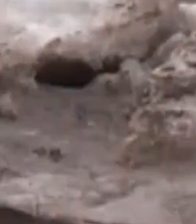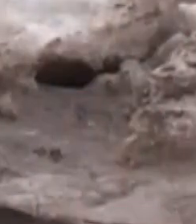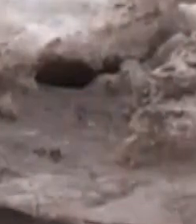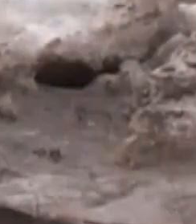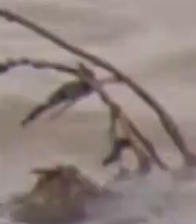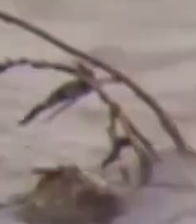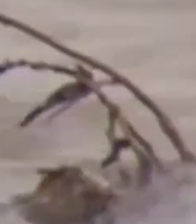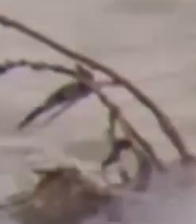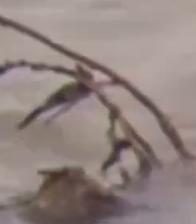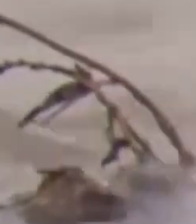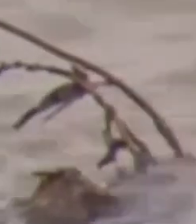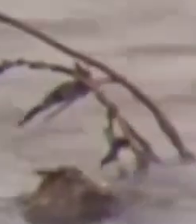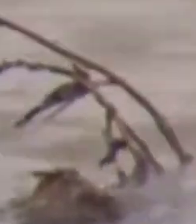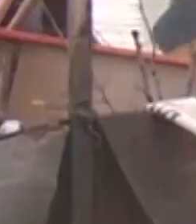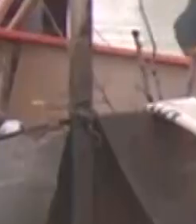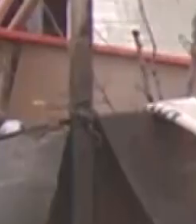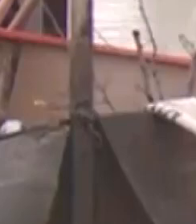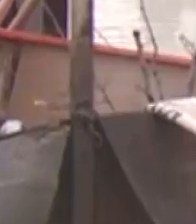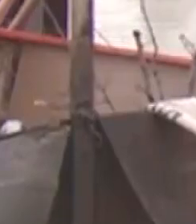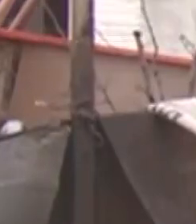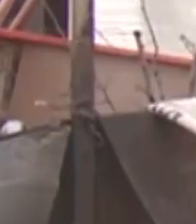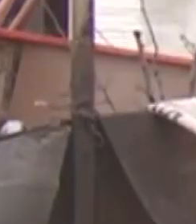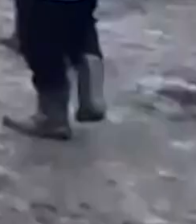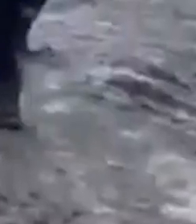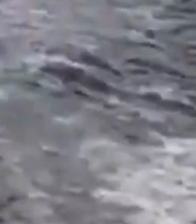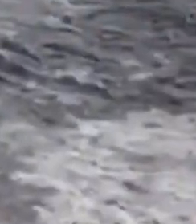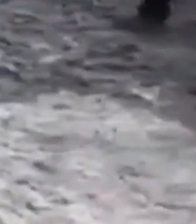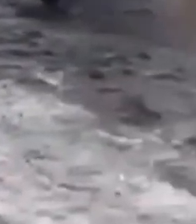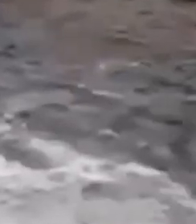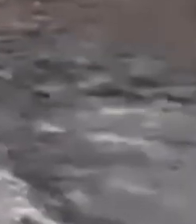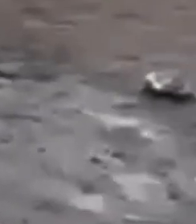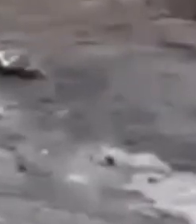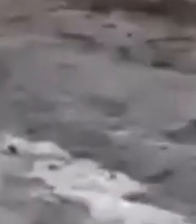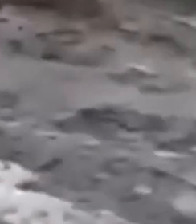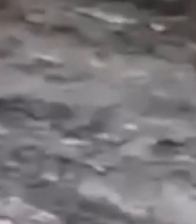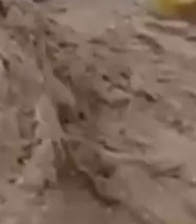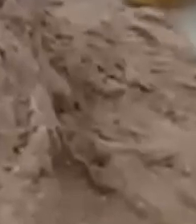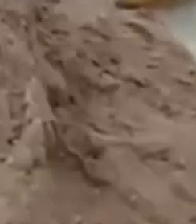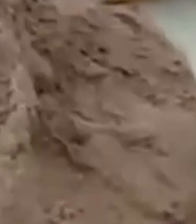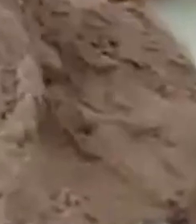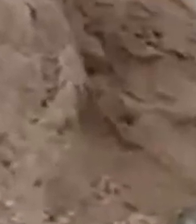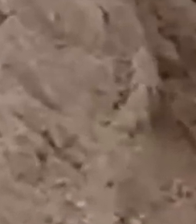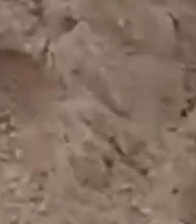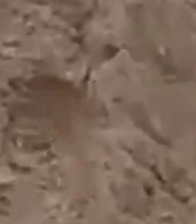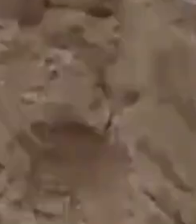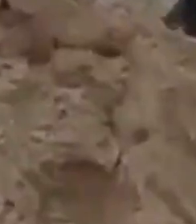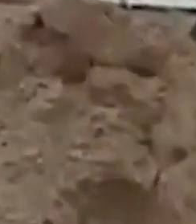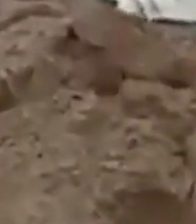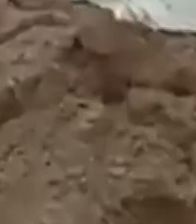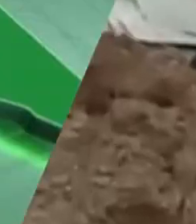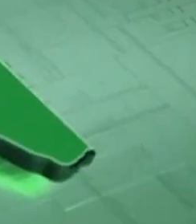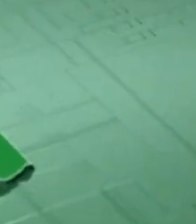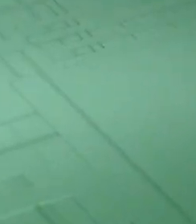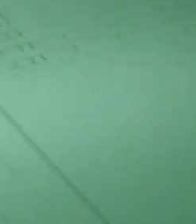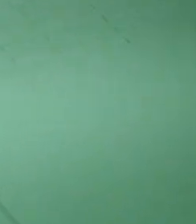В Западно-Казахстанской области сохраняется угроза подтоплений. Сколько человек уже эвакуировали и какие районы наиболее уязвимы?